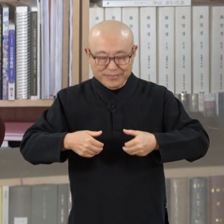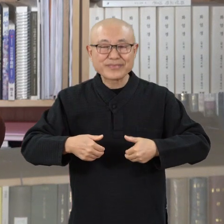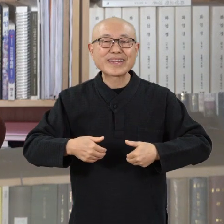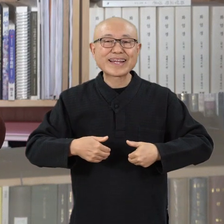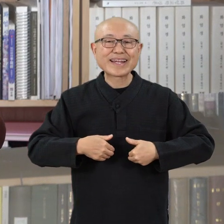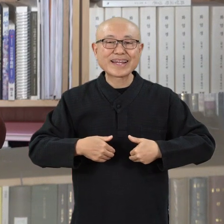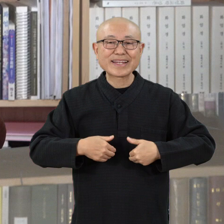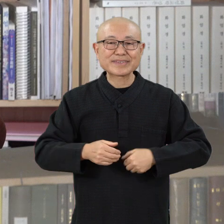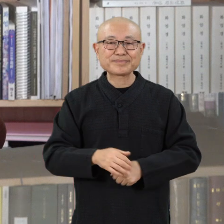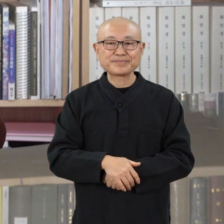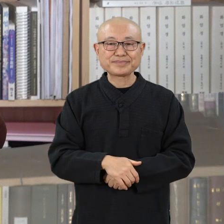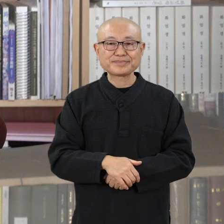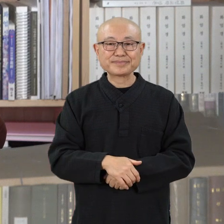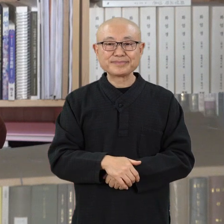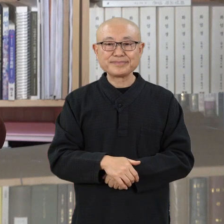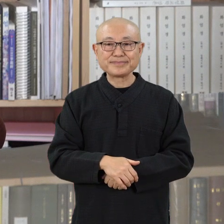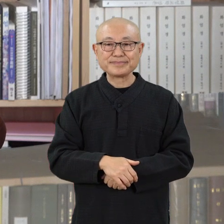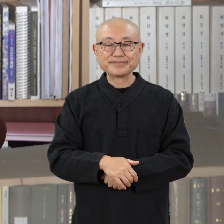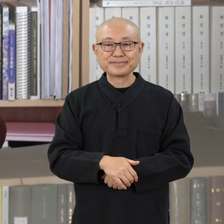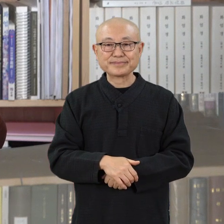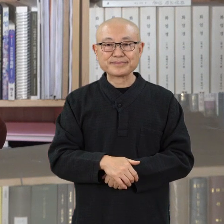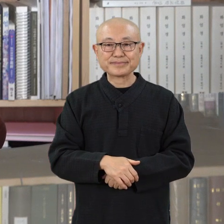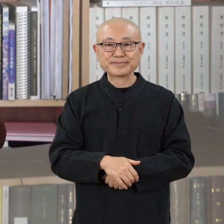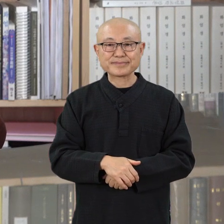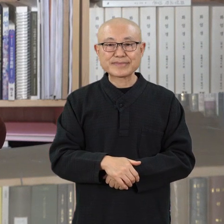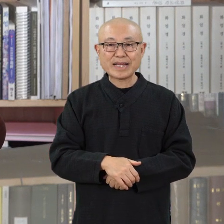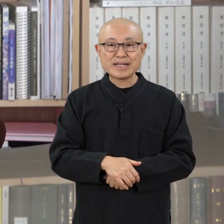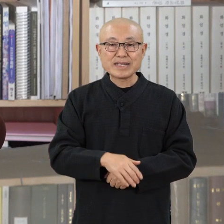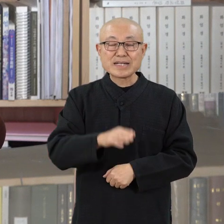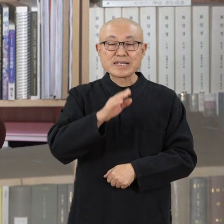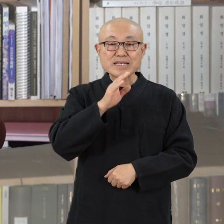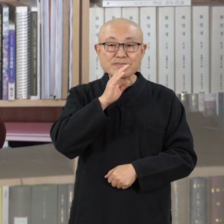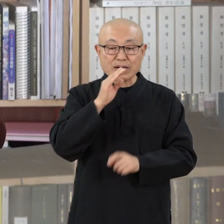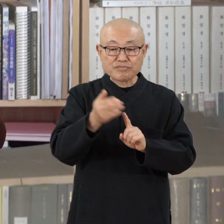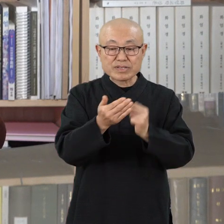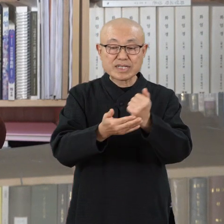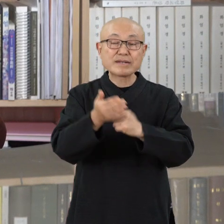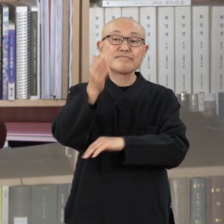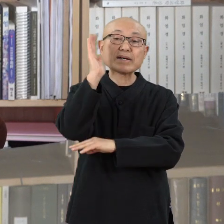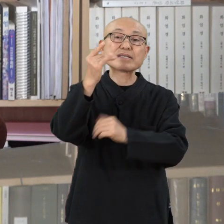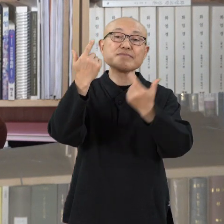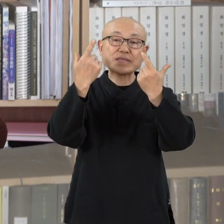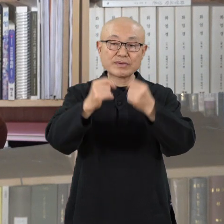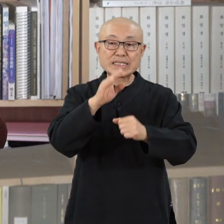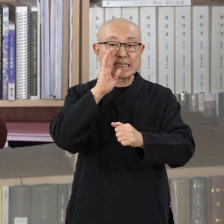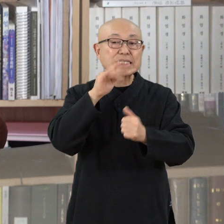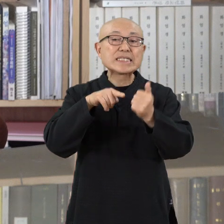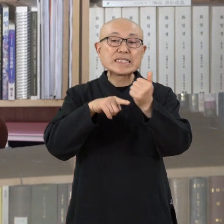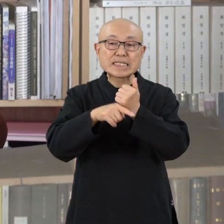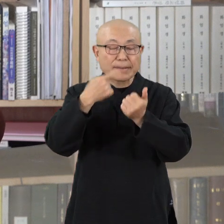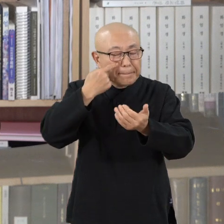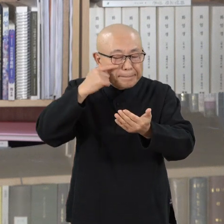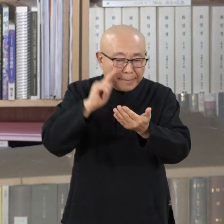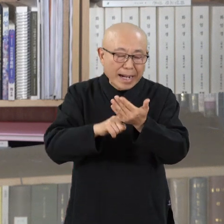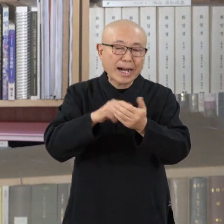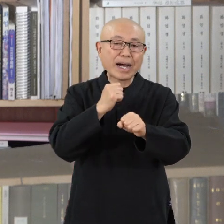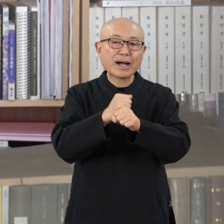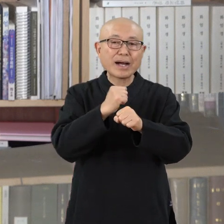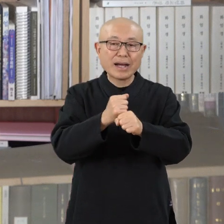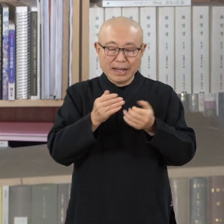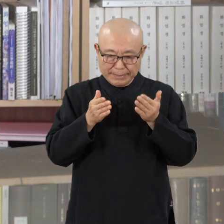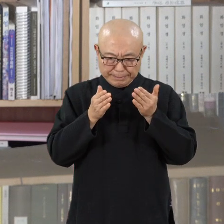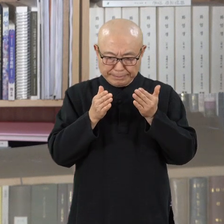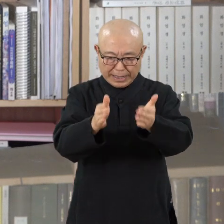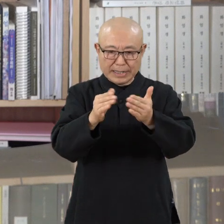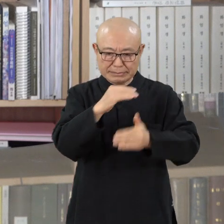그렇게 생각해 봐 주세요. 그래서 정말 부처님 말씀대로 우리가 진리에 눈 뜨고 그리고 방향을